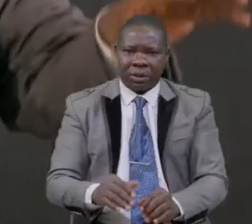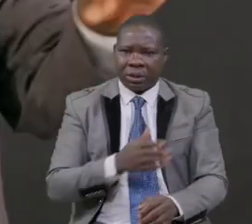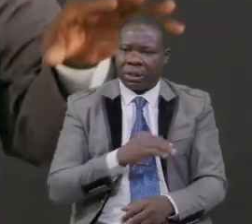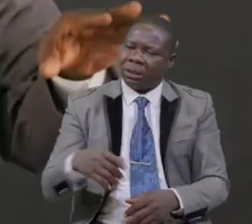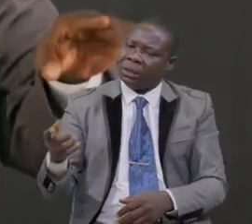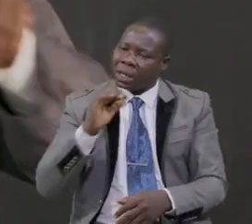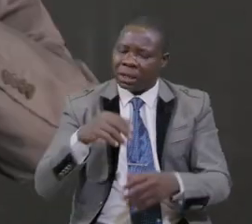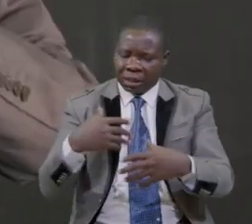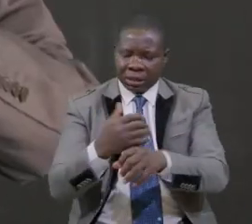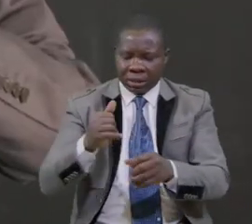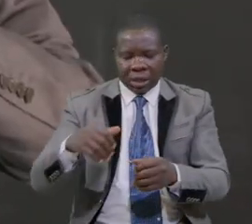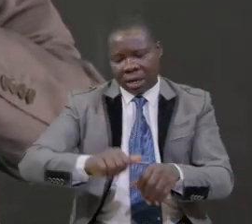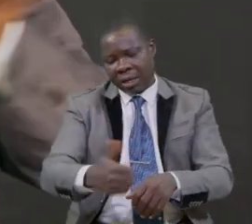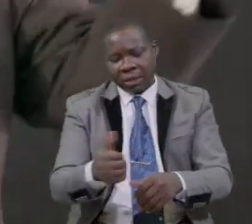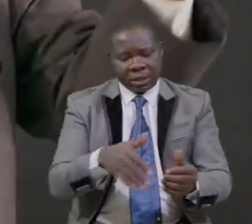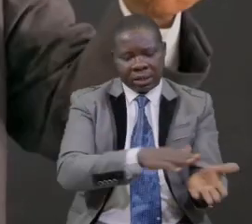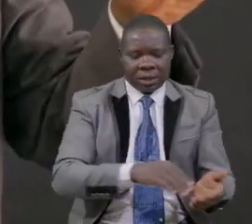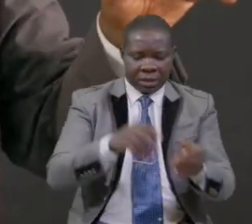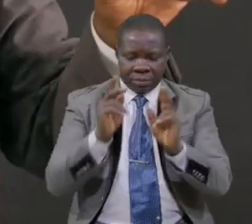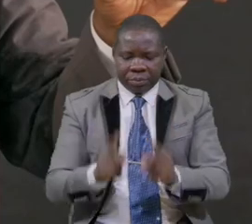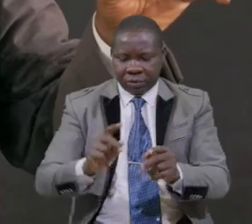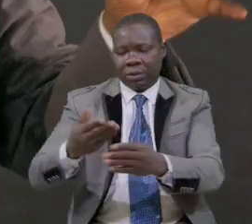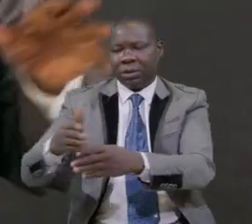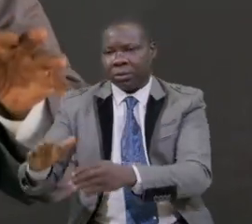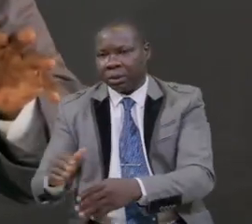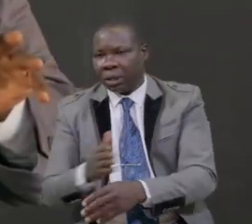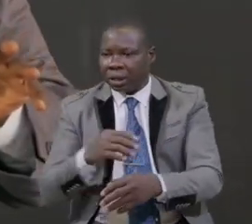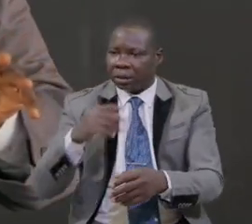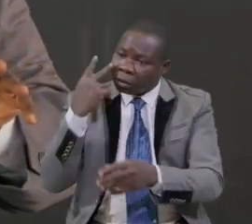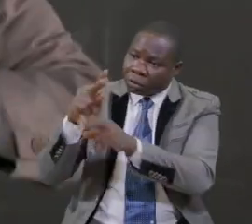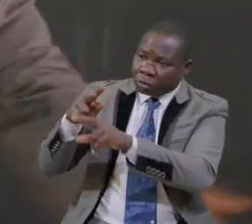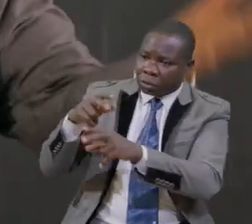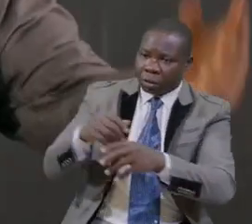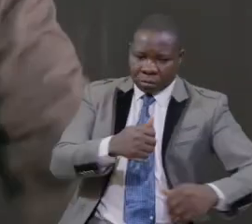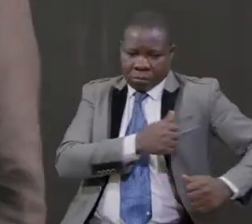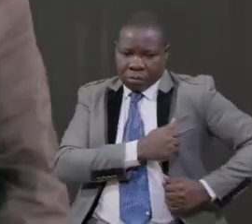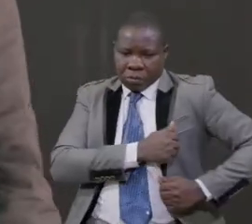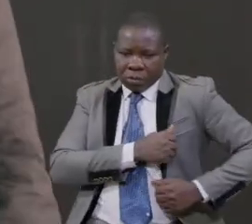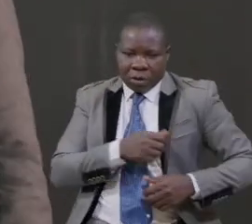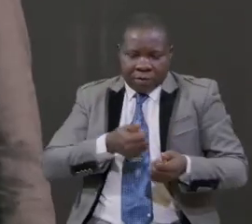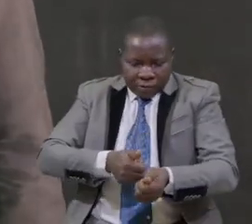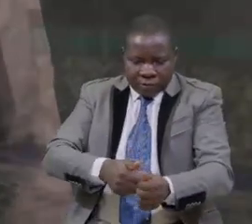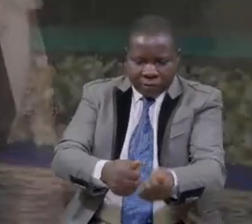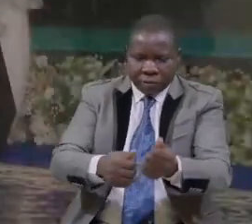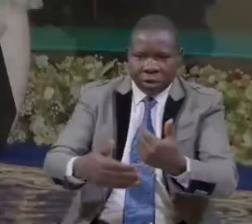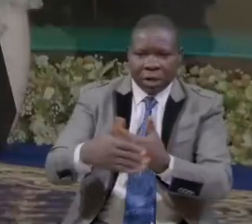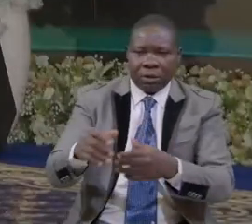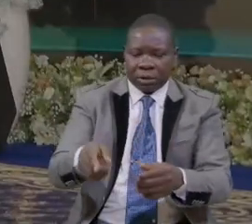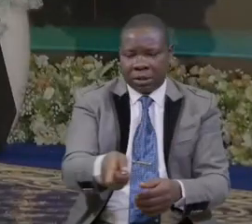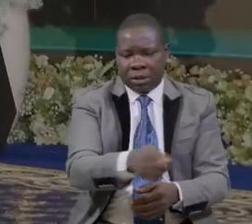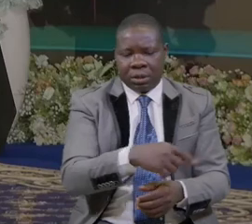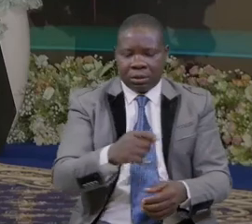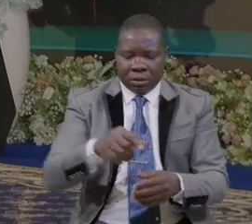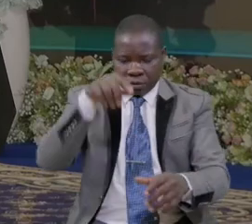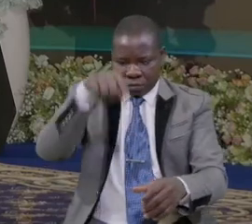Et il y a un cadavre qu'on portait. Ils ont vu une bande qui les pourchassait. Ils ont jeté le